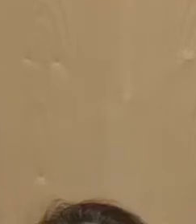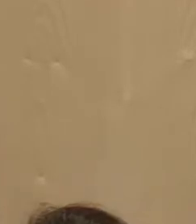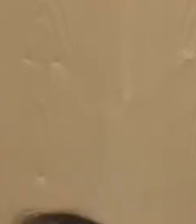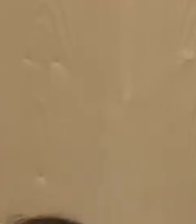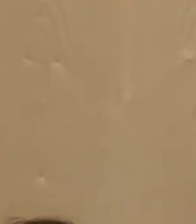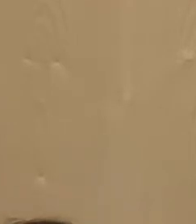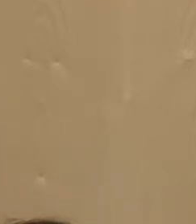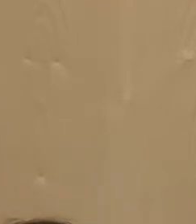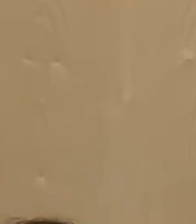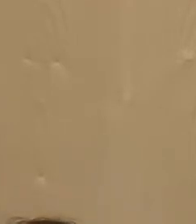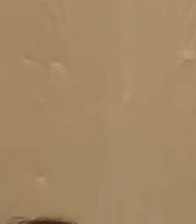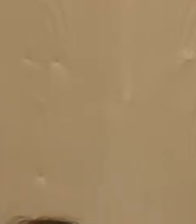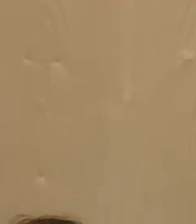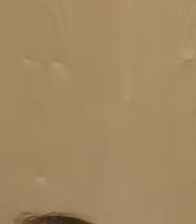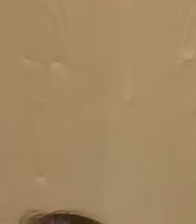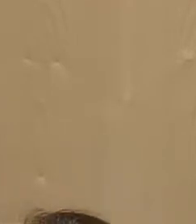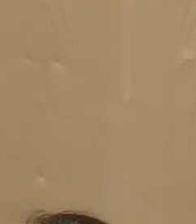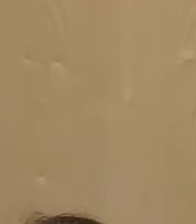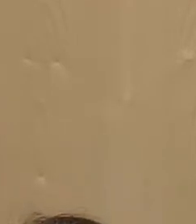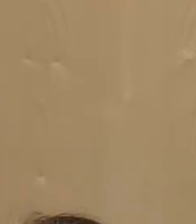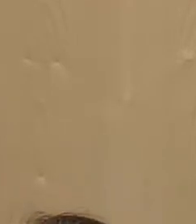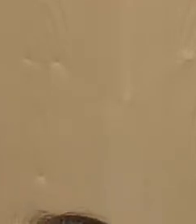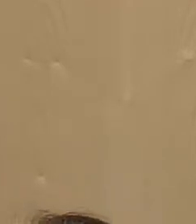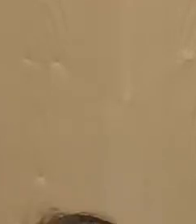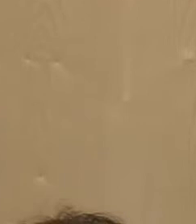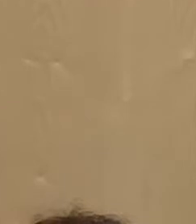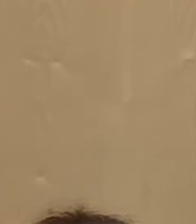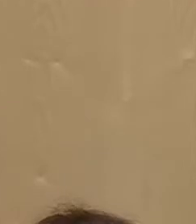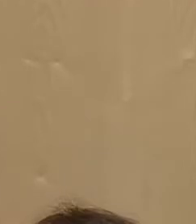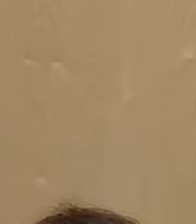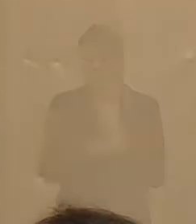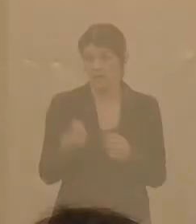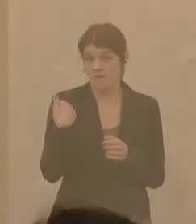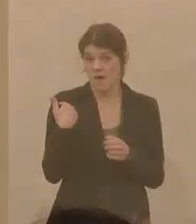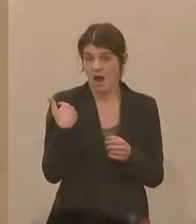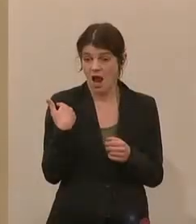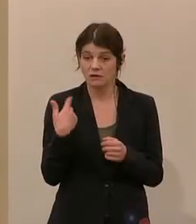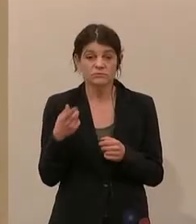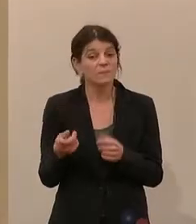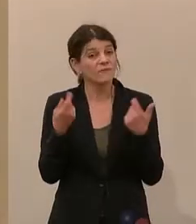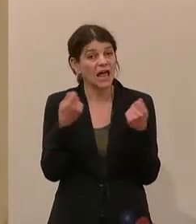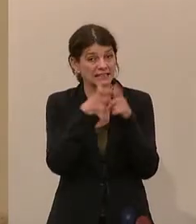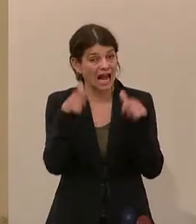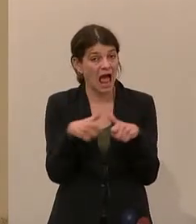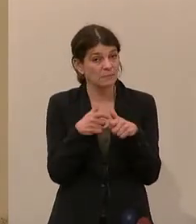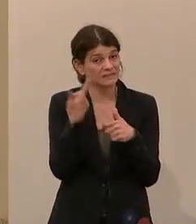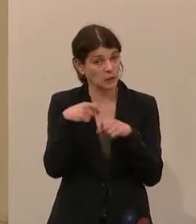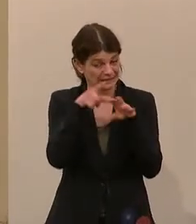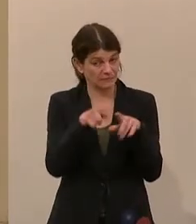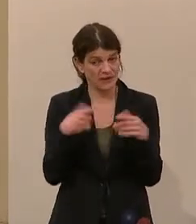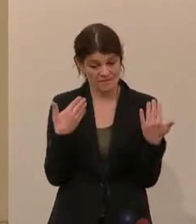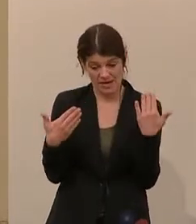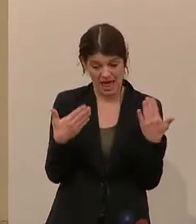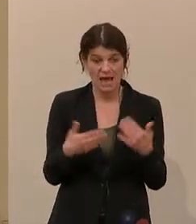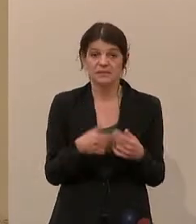wird bei den Menschen gespart. Das Verkehrsbudget hat gegenüber dem Finanzrahmen 2017